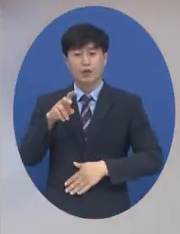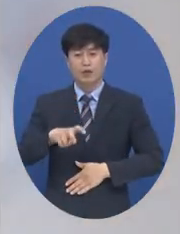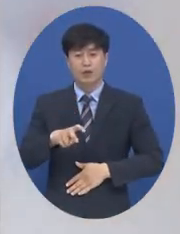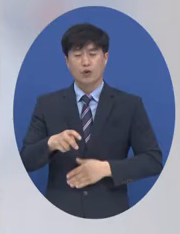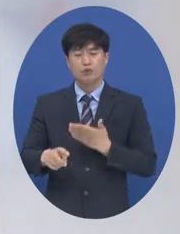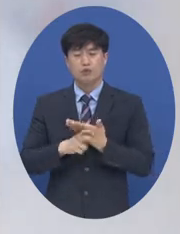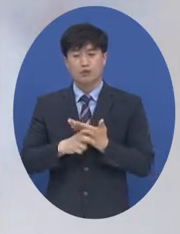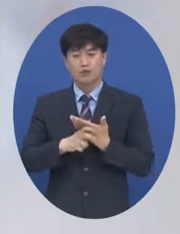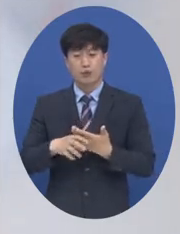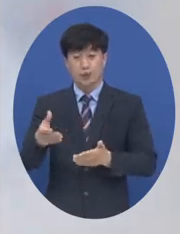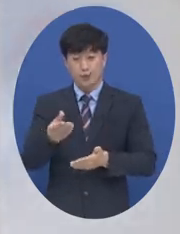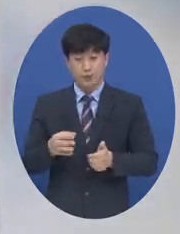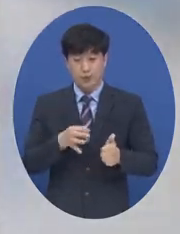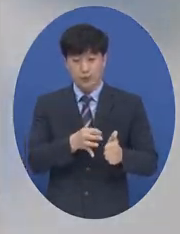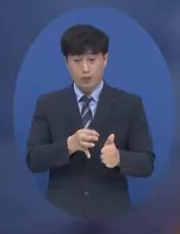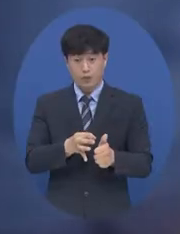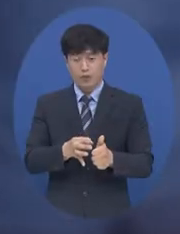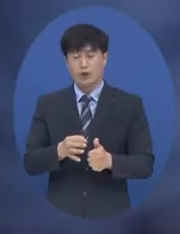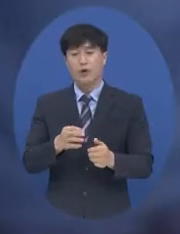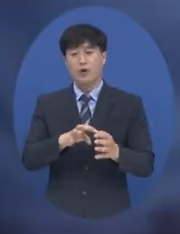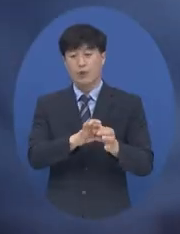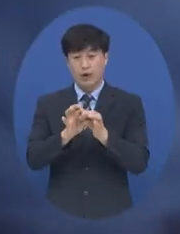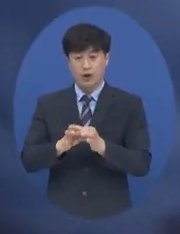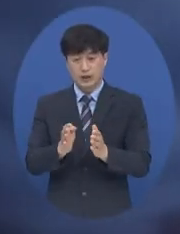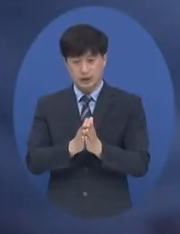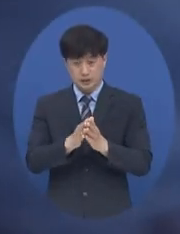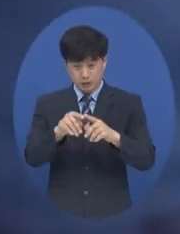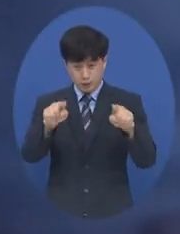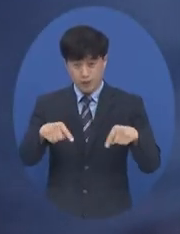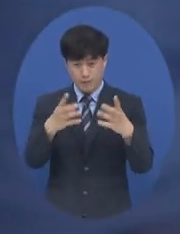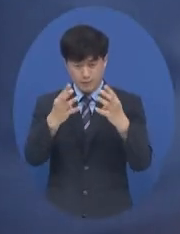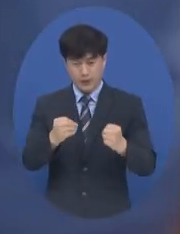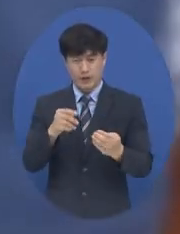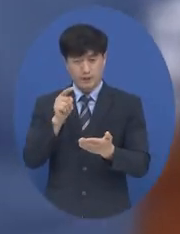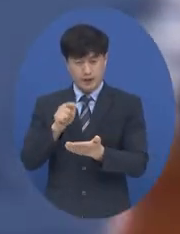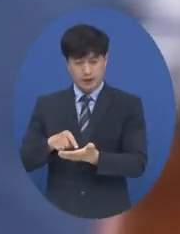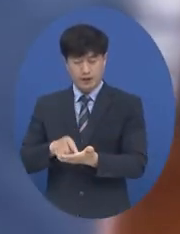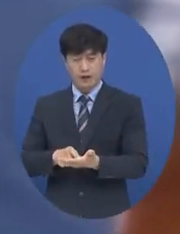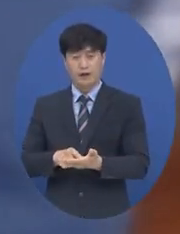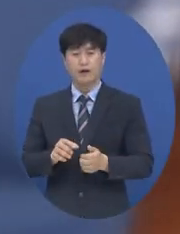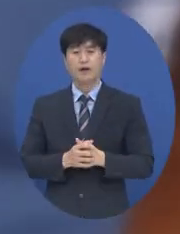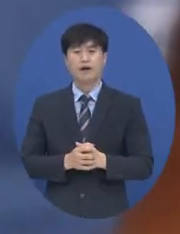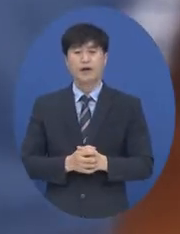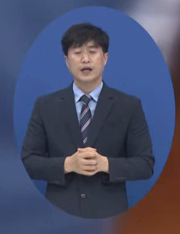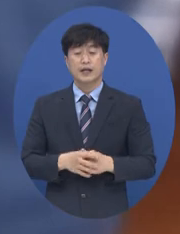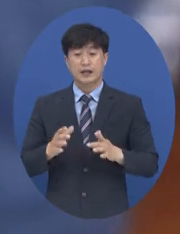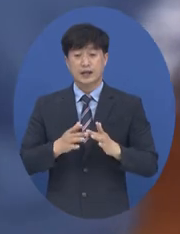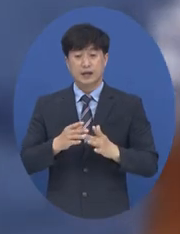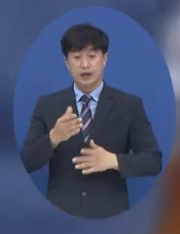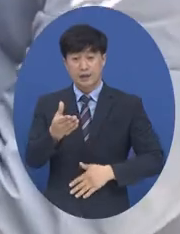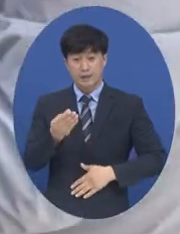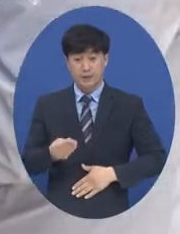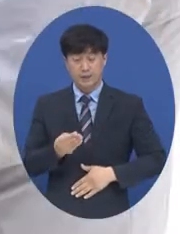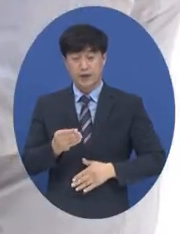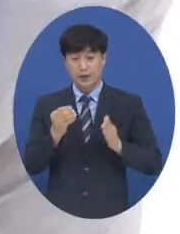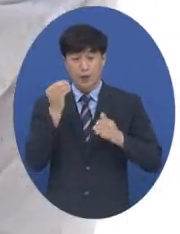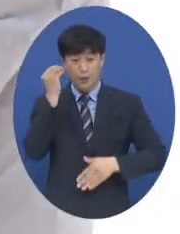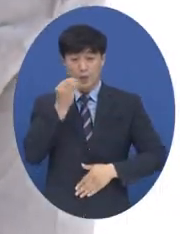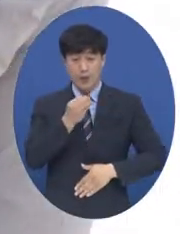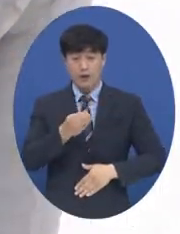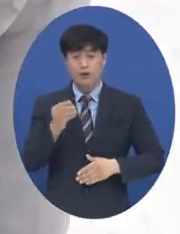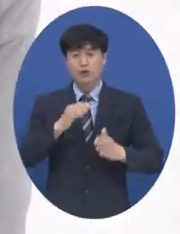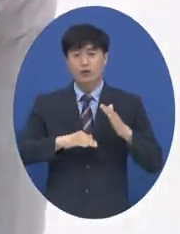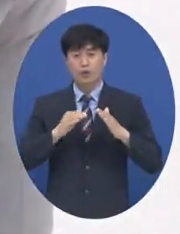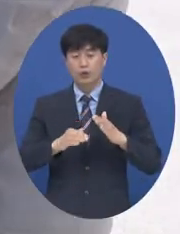인 계약서와 대출 신청서 등 관련 서류들이 무더기로 나옵니다 인터넷 대출 사이트에 정식 대부업 체로 광고